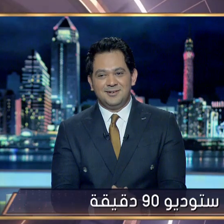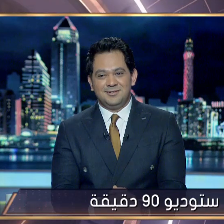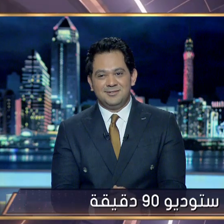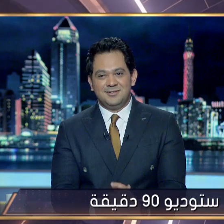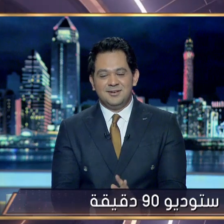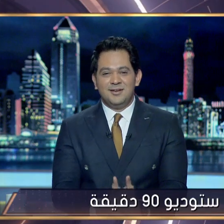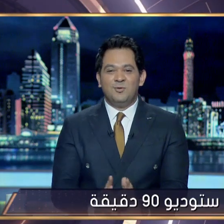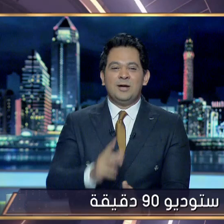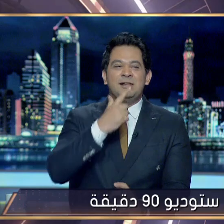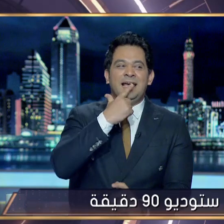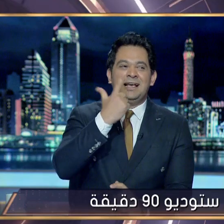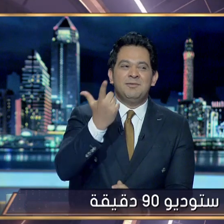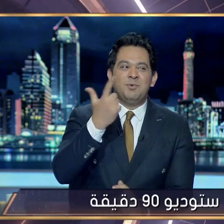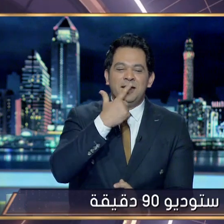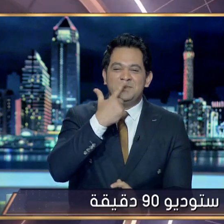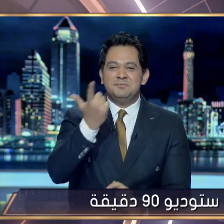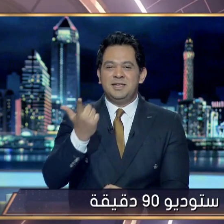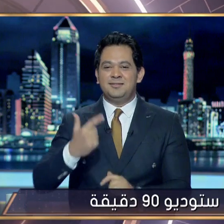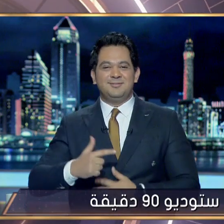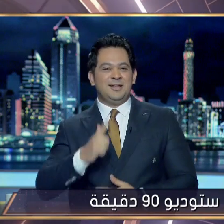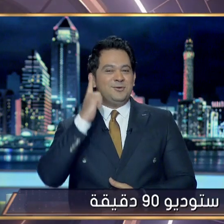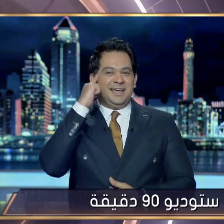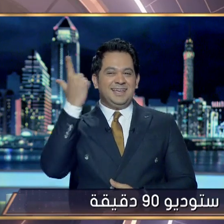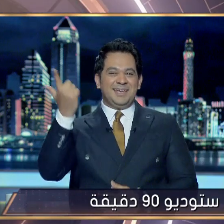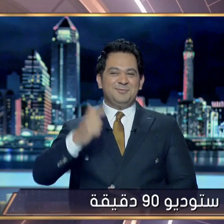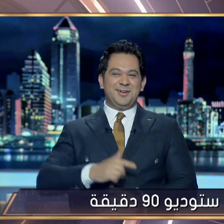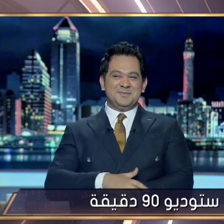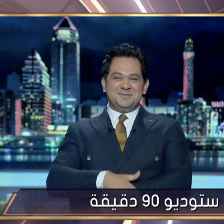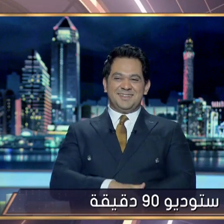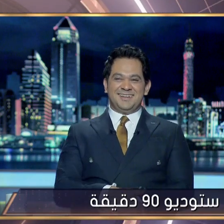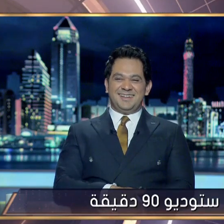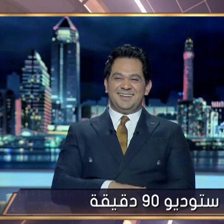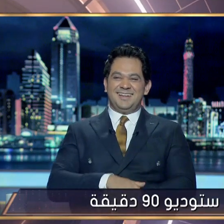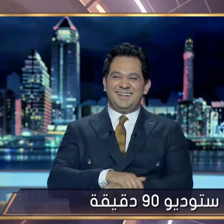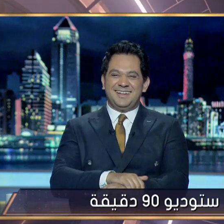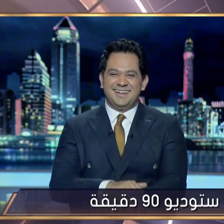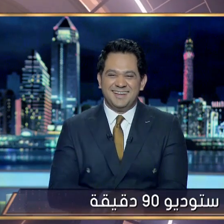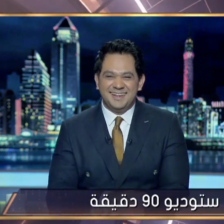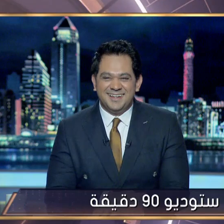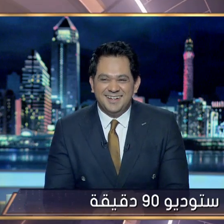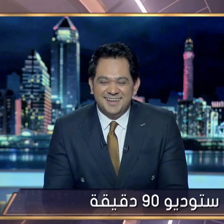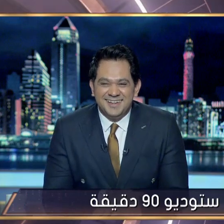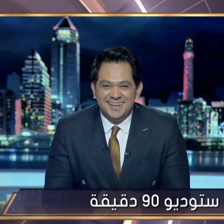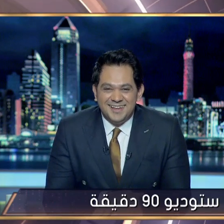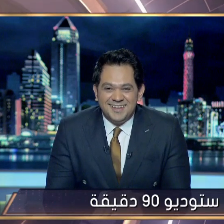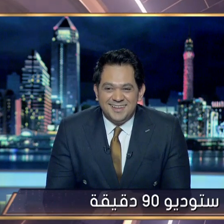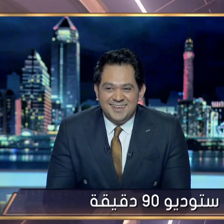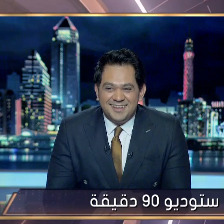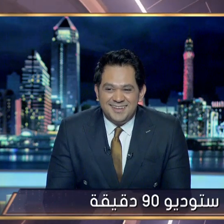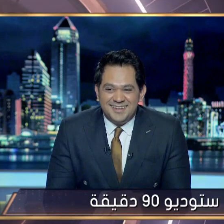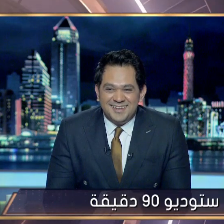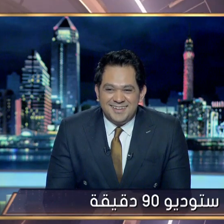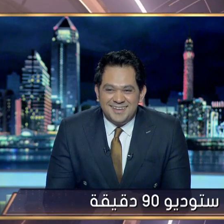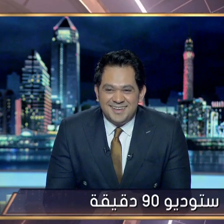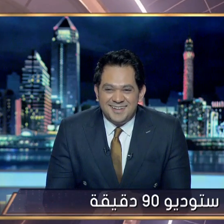يعني بحب وانا اقول يحيى جايب المواهب دي منين، وانا اقول يحيى جايب المواهب دي منين. لا يحيى اجمد من ابوه بكتير. لا